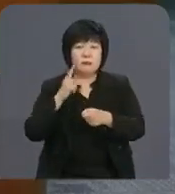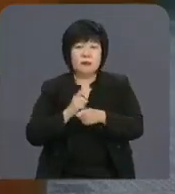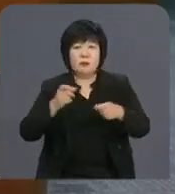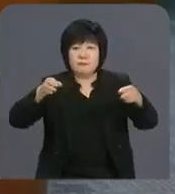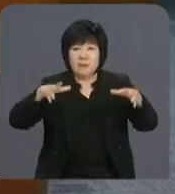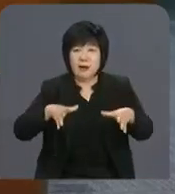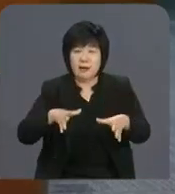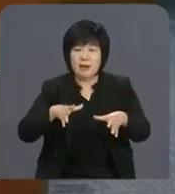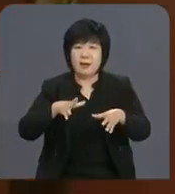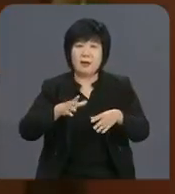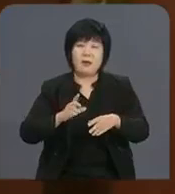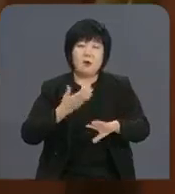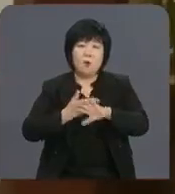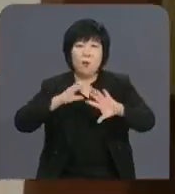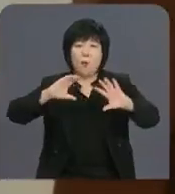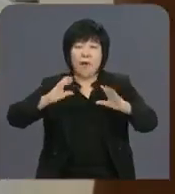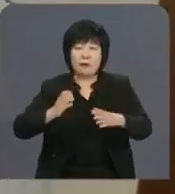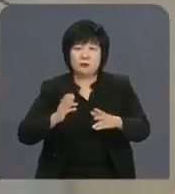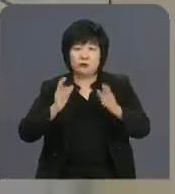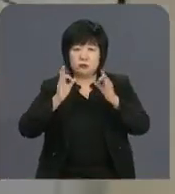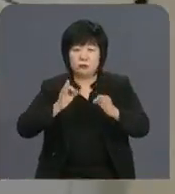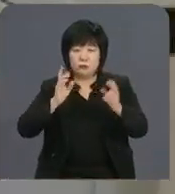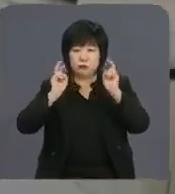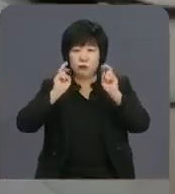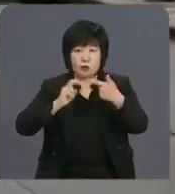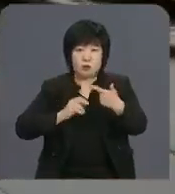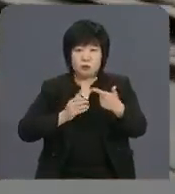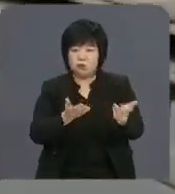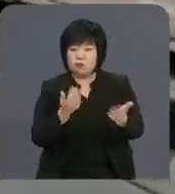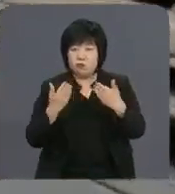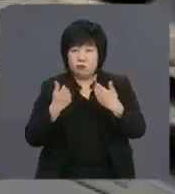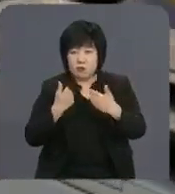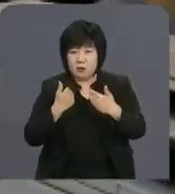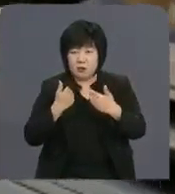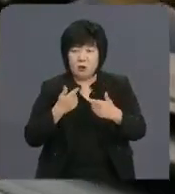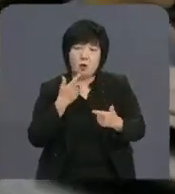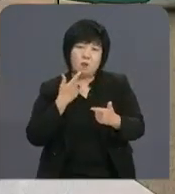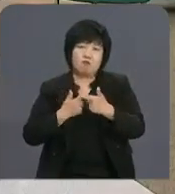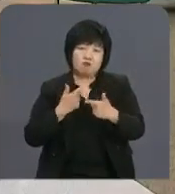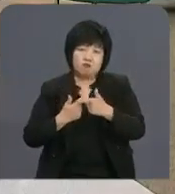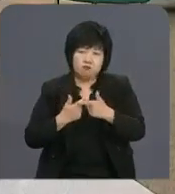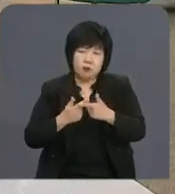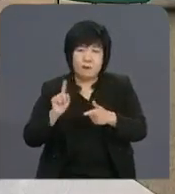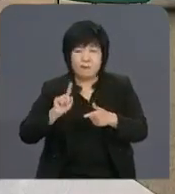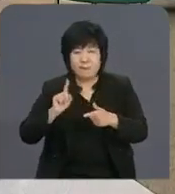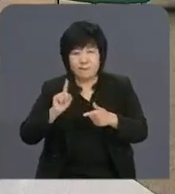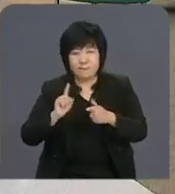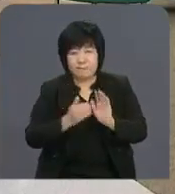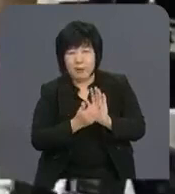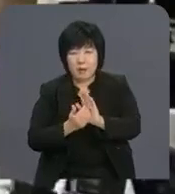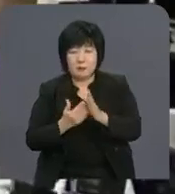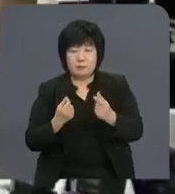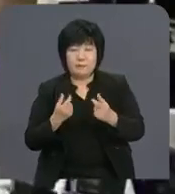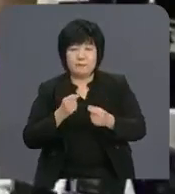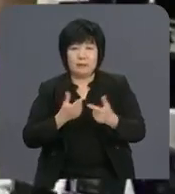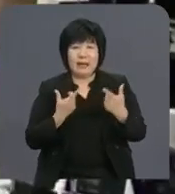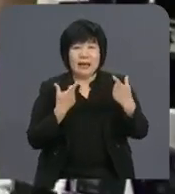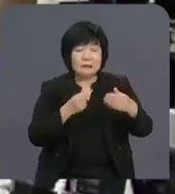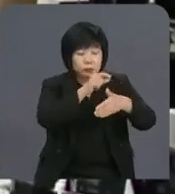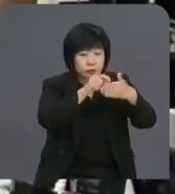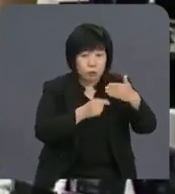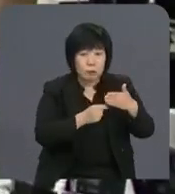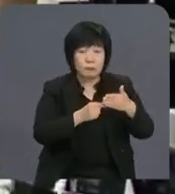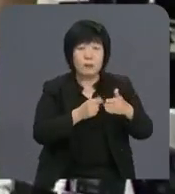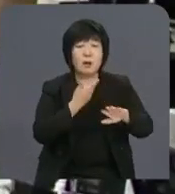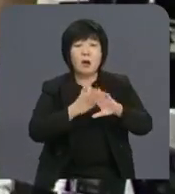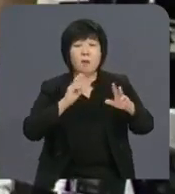외국 금융기업 6곳을 유치한 부산의 찬물을 끼얹는 것이나 다름없습니다 같은 조건이라면 해외